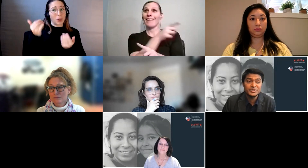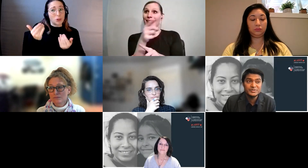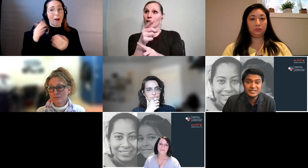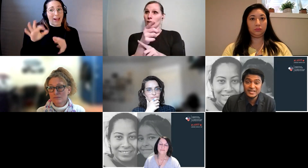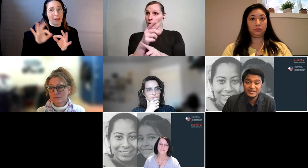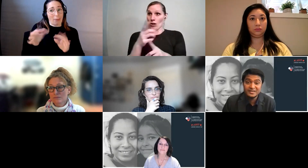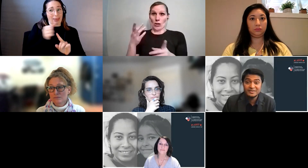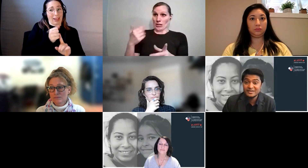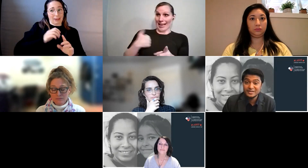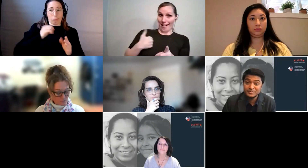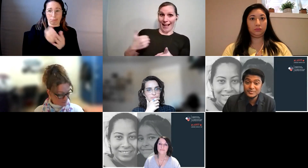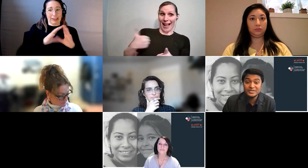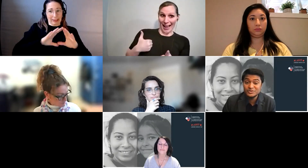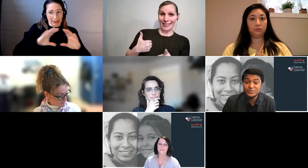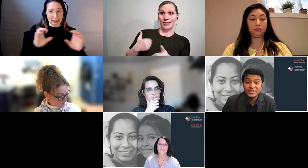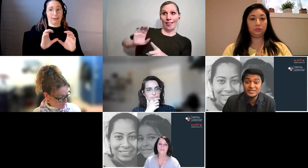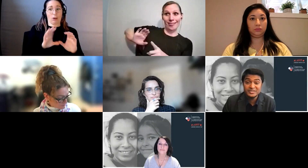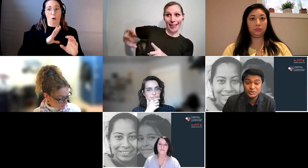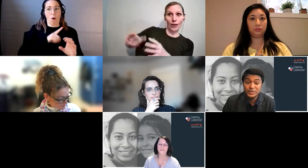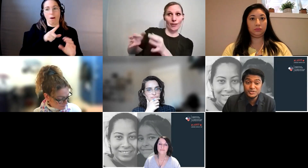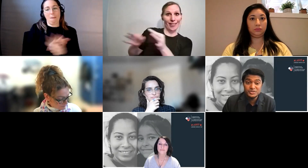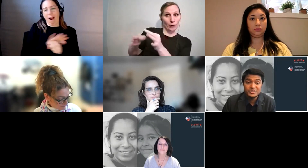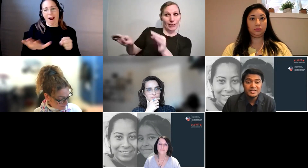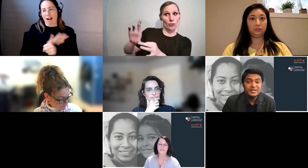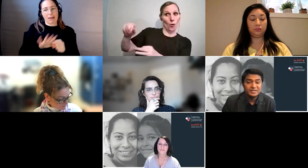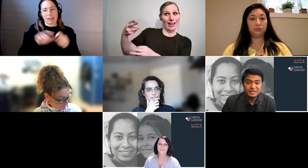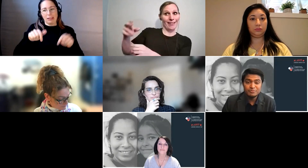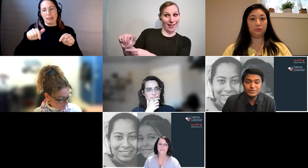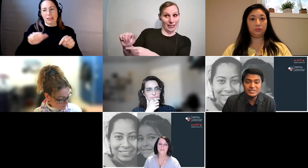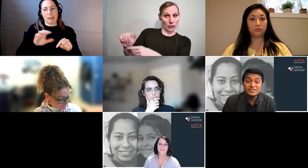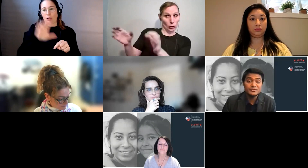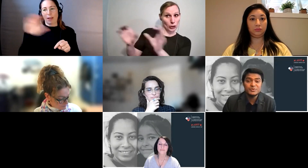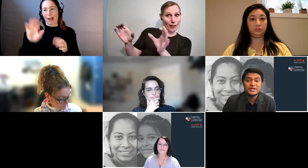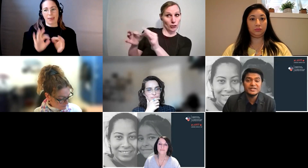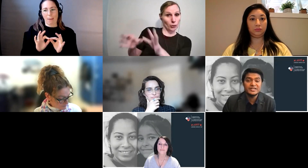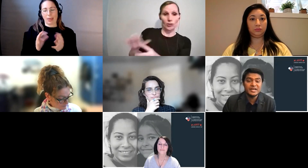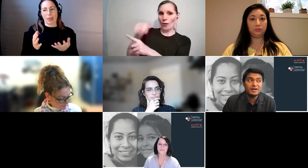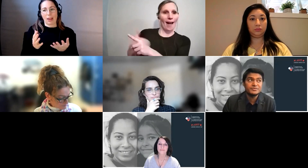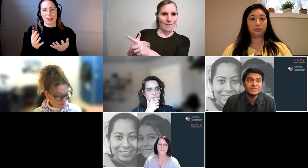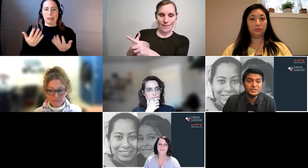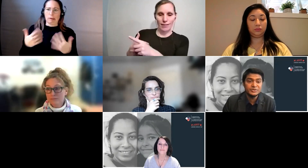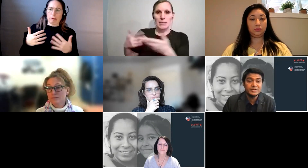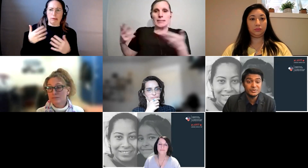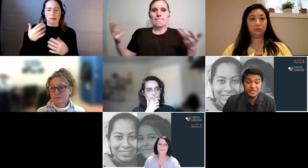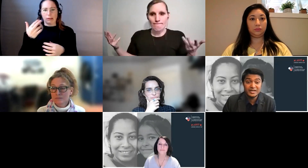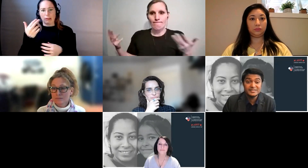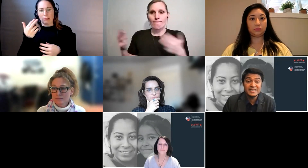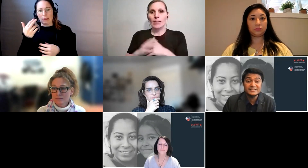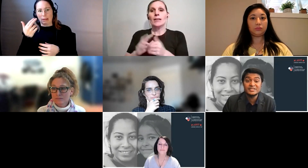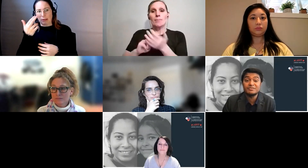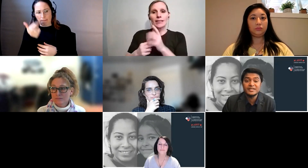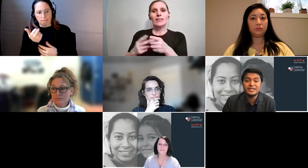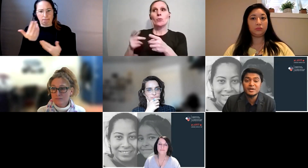et il n'y en a pas un nombre suffisant au Canada. Donc, c'est réellement étrange. Donc,